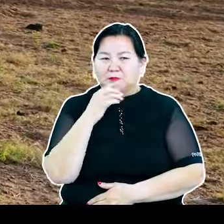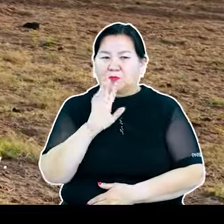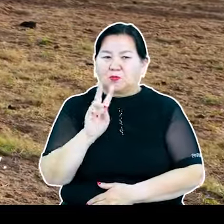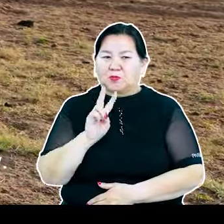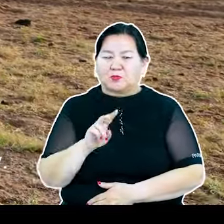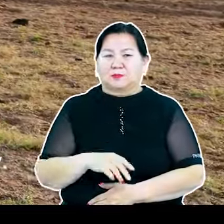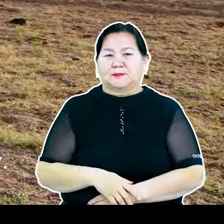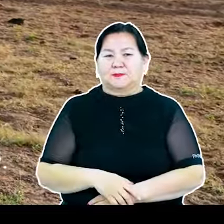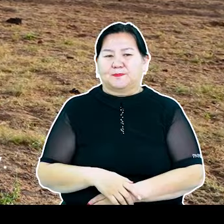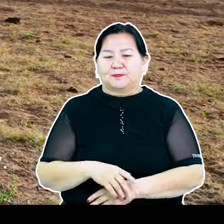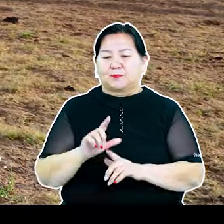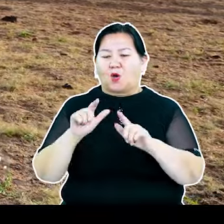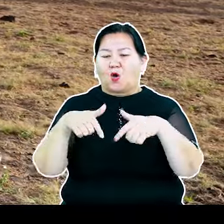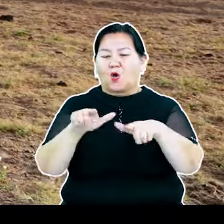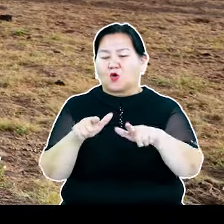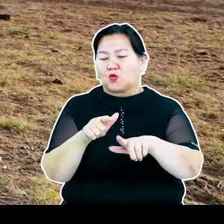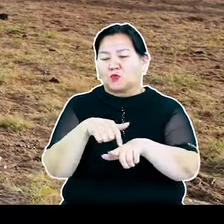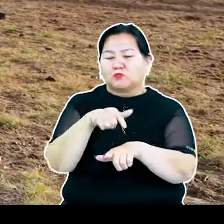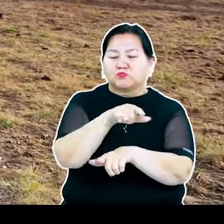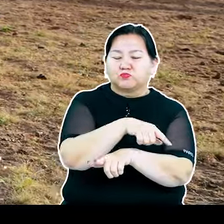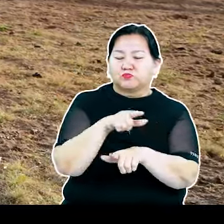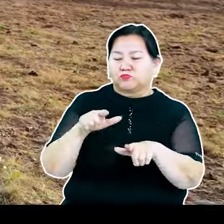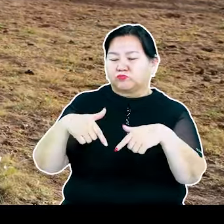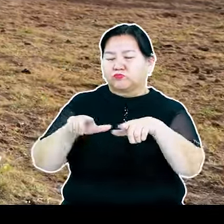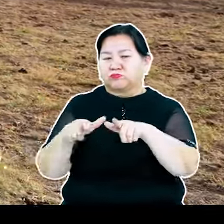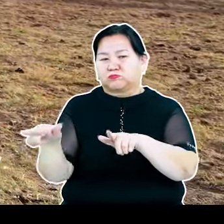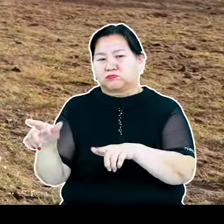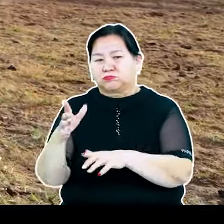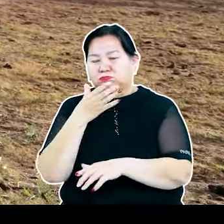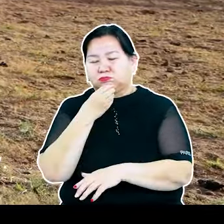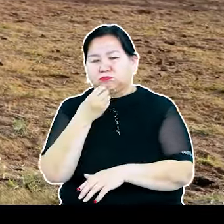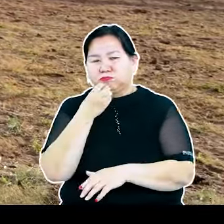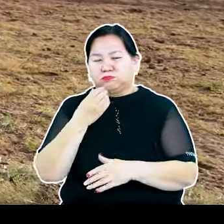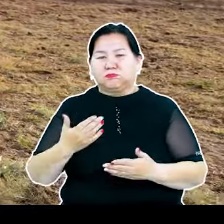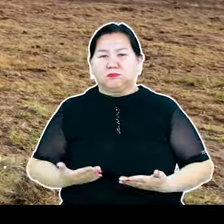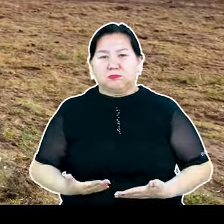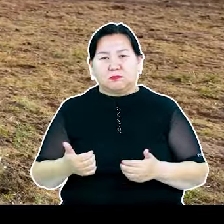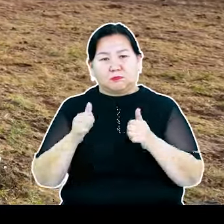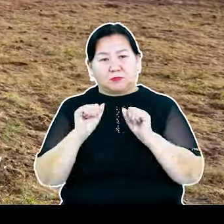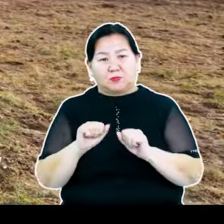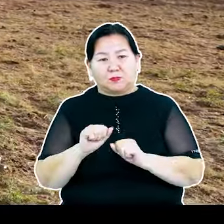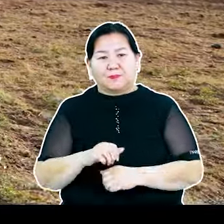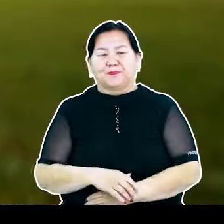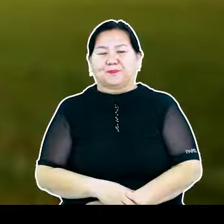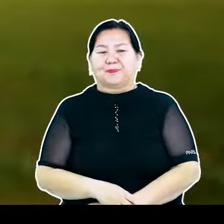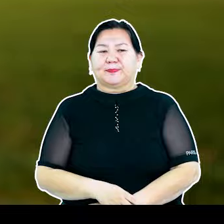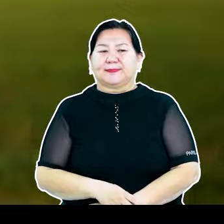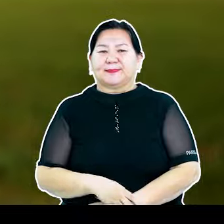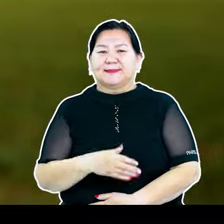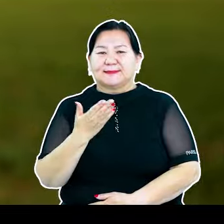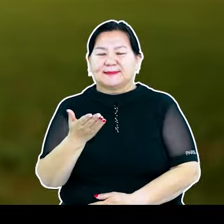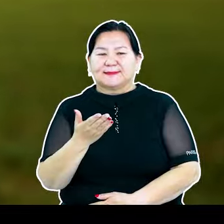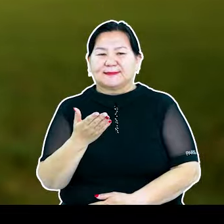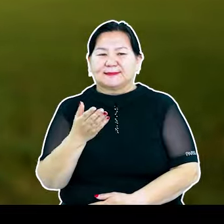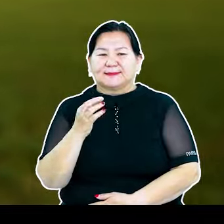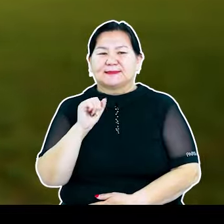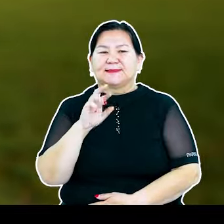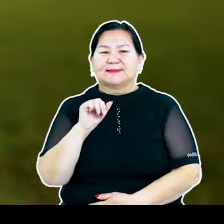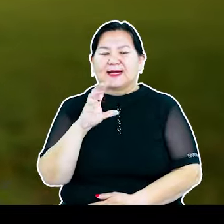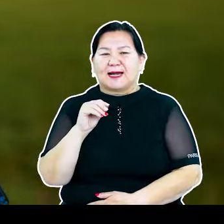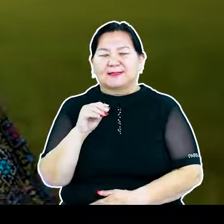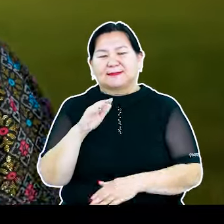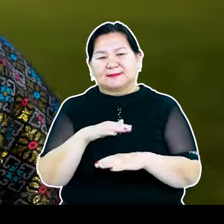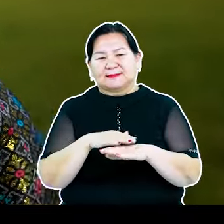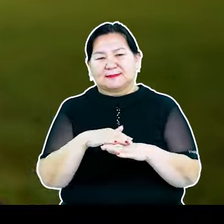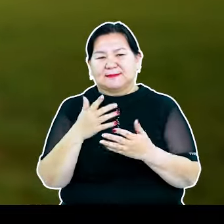шүү дээ. Тэгээд нутгийн маань хүн мал бүгд ундаалах устайгаа сайхан амьдарч чадах юм шүү. Ингээд хэдүүл яаж мод